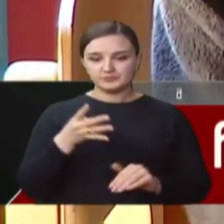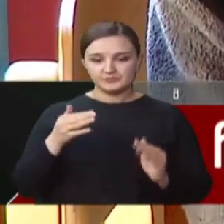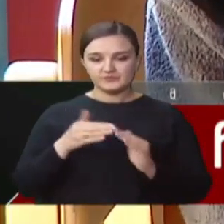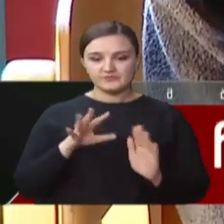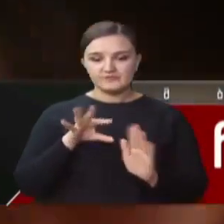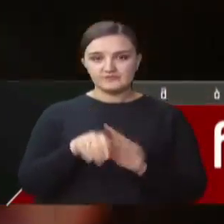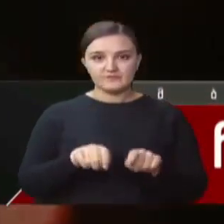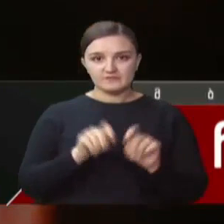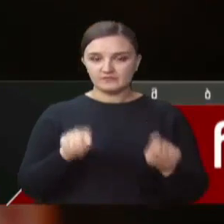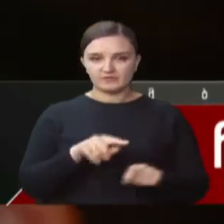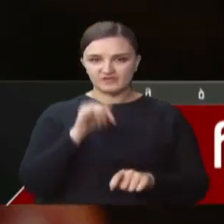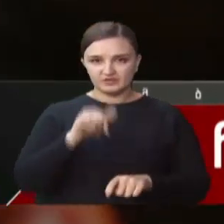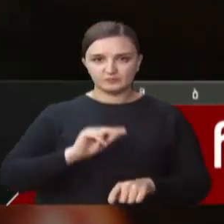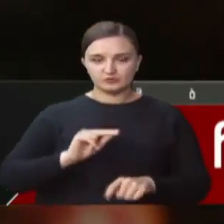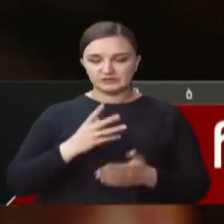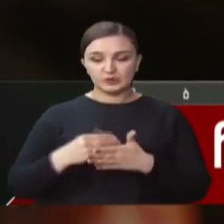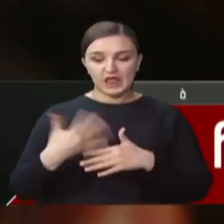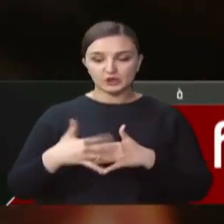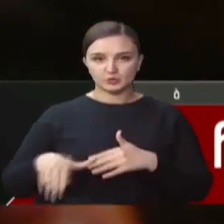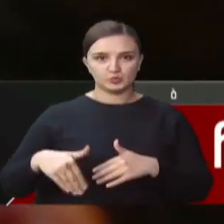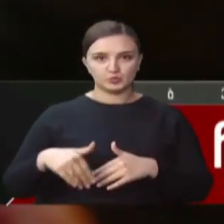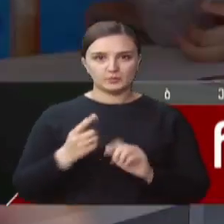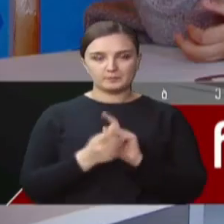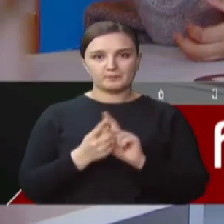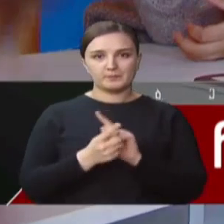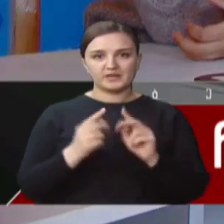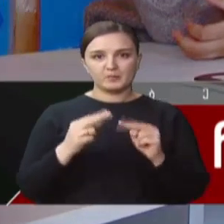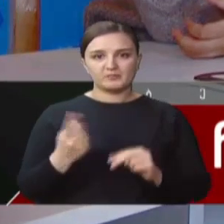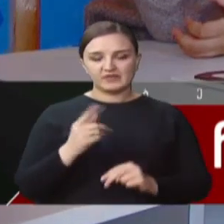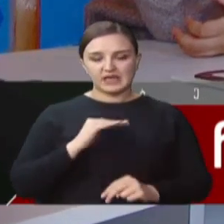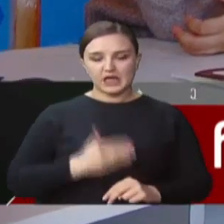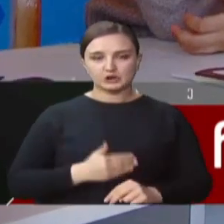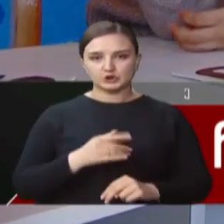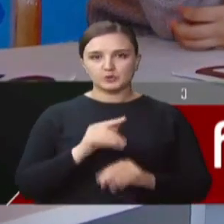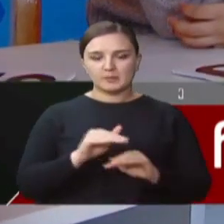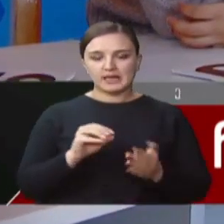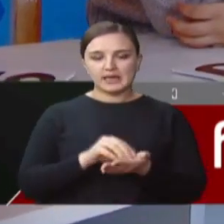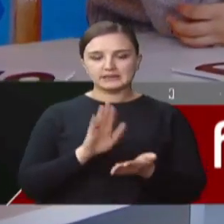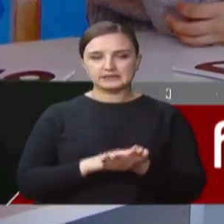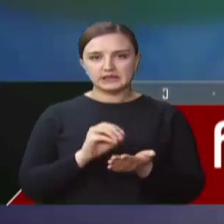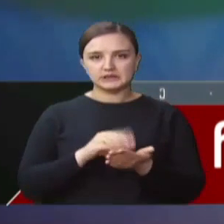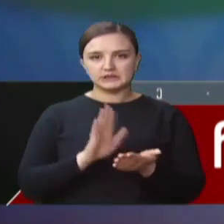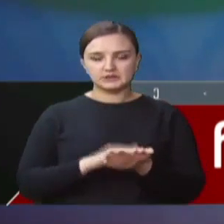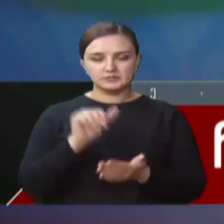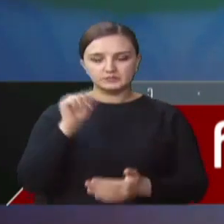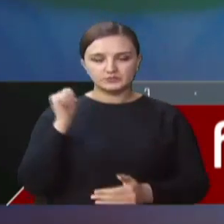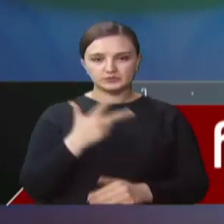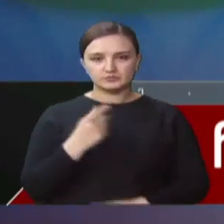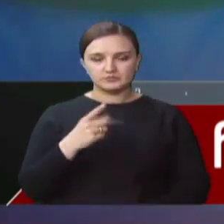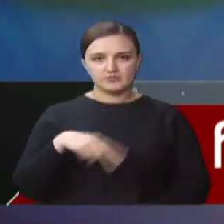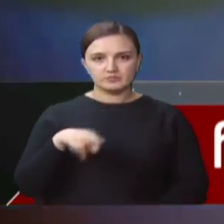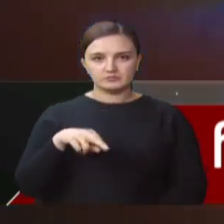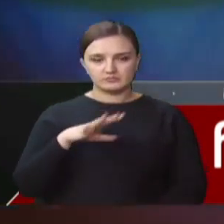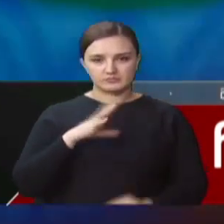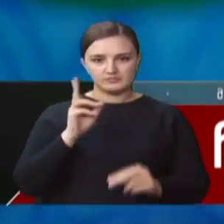binashia gakhsneli da sakutari ezo ar aks. Reformis pirveli etapi kerzo baghebis registratsia, romelis gasuli tslis 31